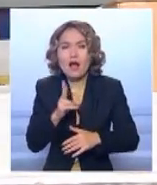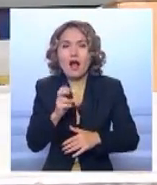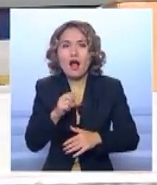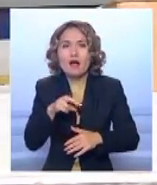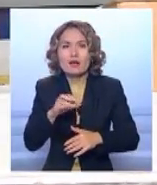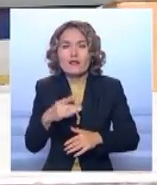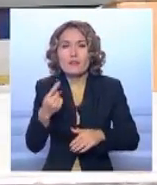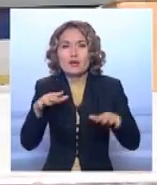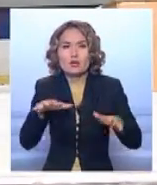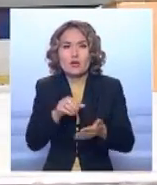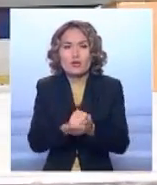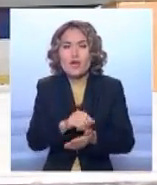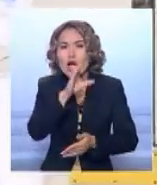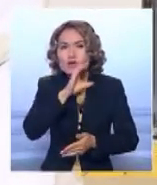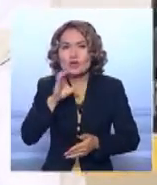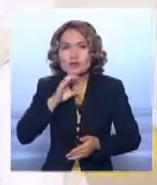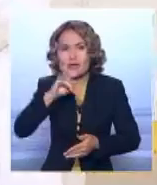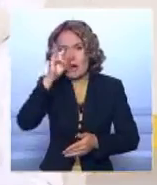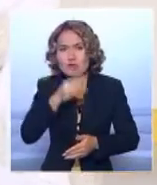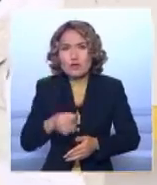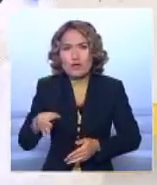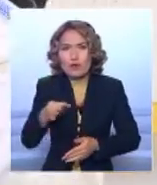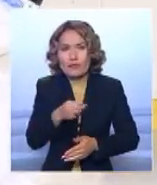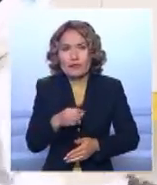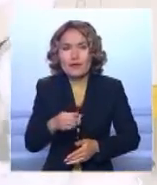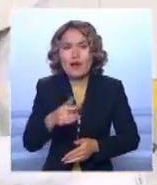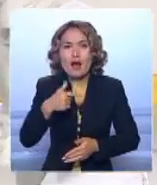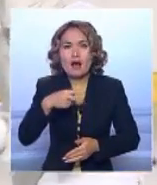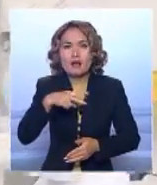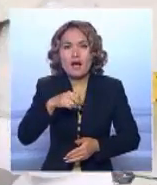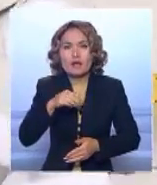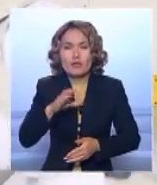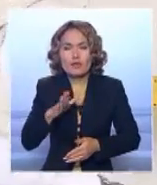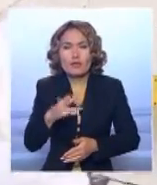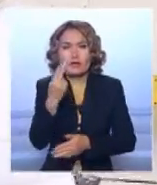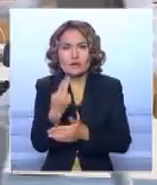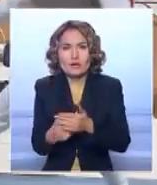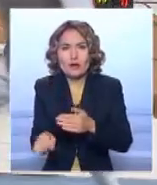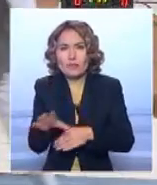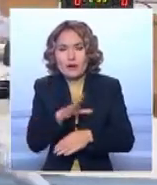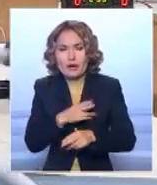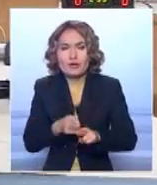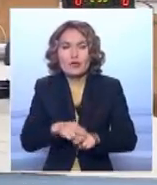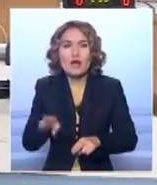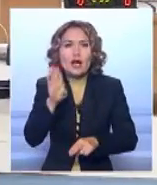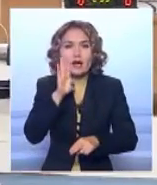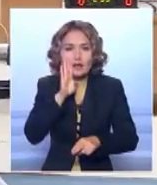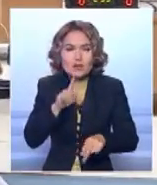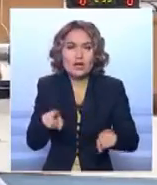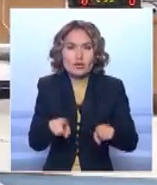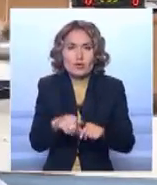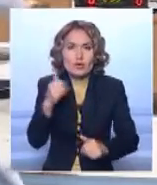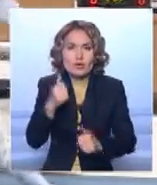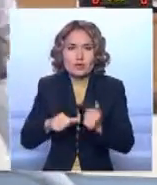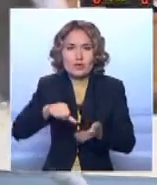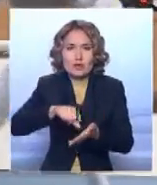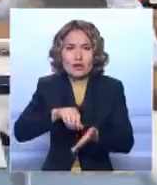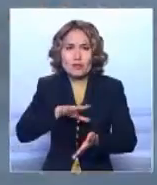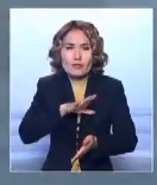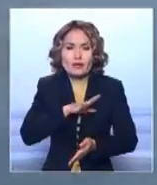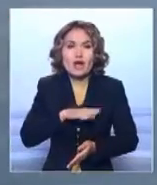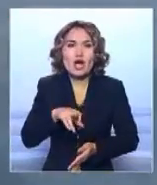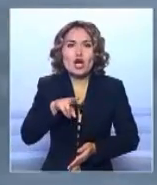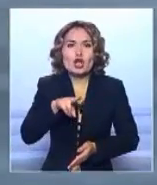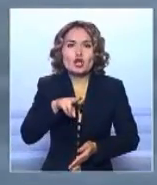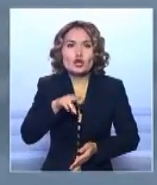Ол финалда солтүстік Қазақстан облысының өкілі Виталий Гладковты ұтты. Қыздар бәсекесіне келетін болсақ, үздік үштікте Даяна